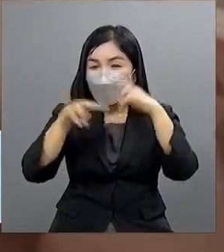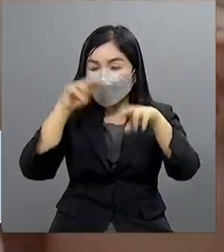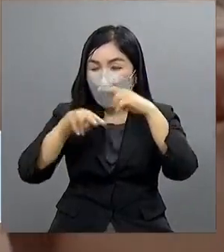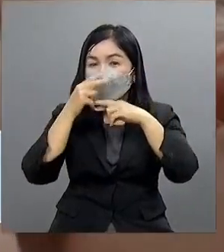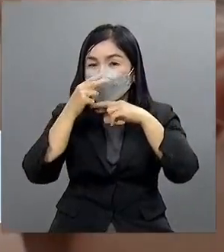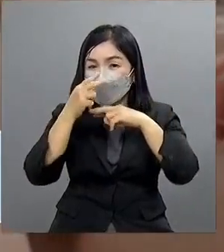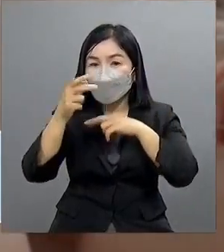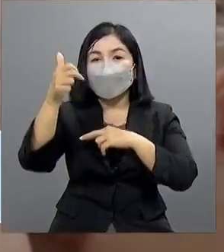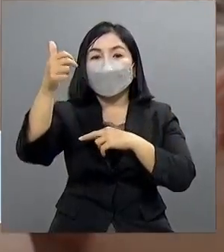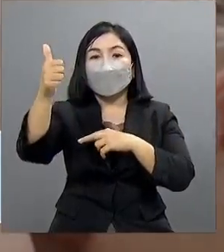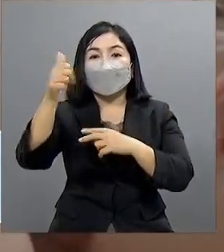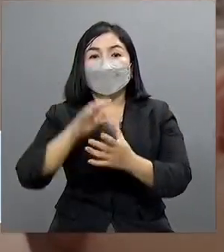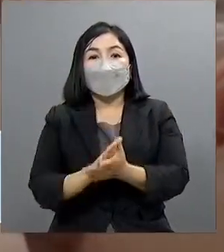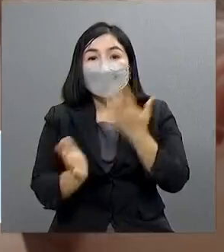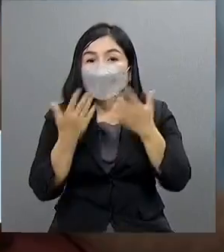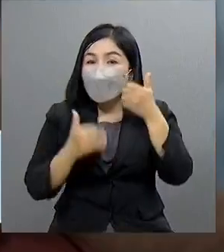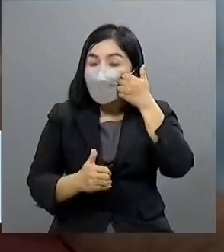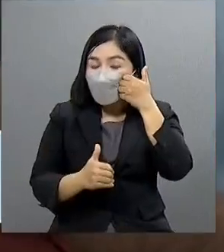www.dtam.moph.go.th หรือโทร